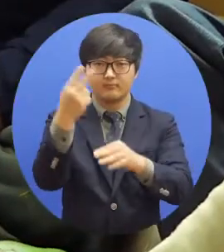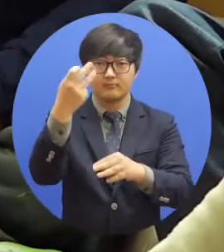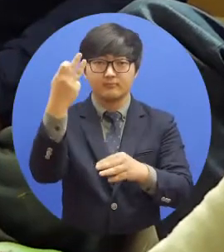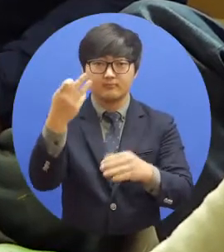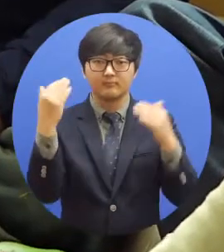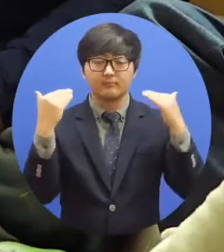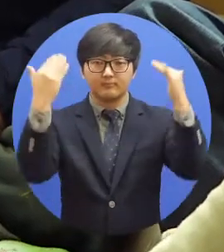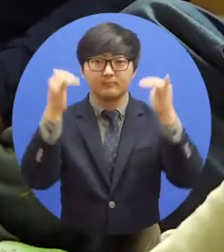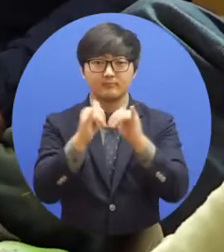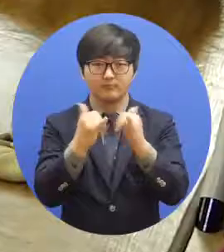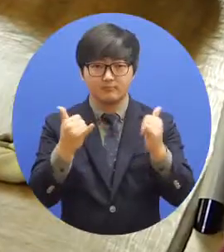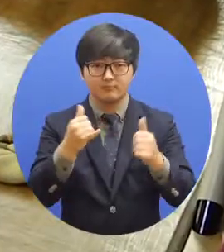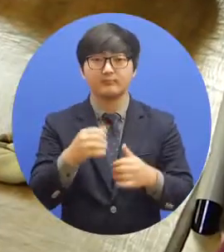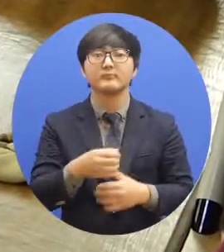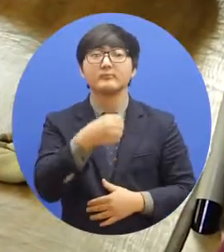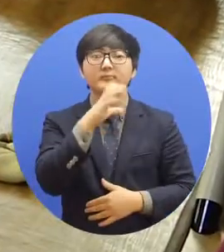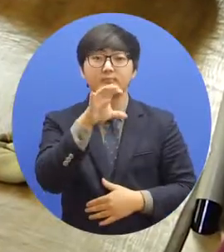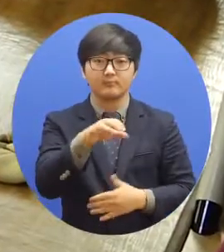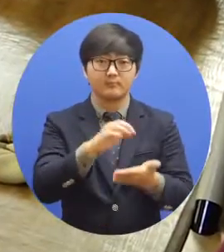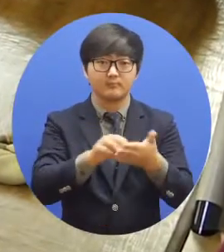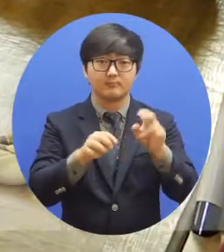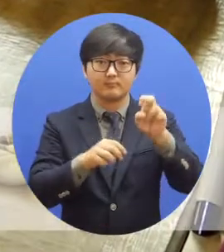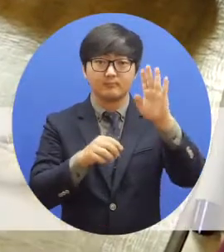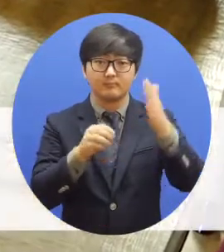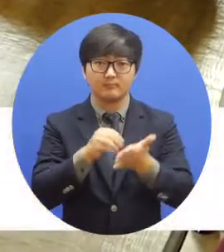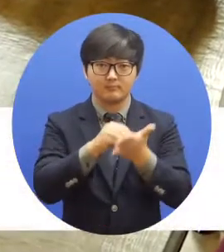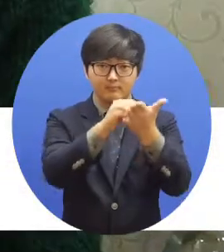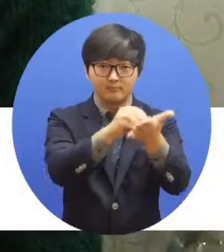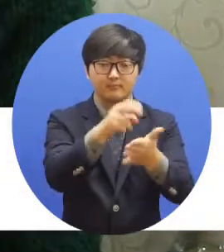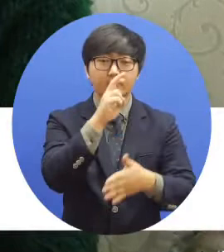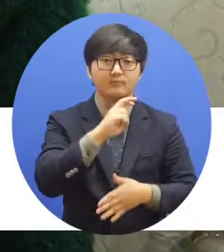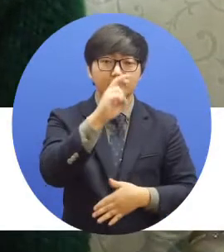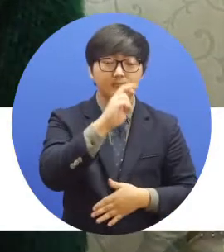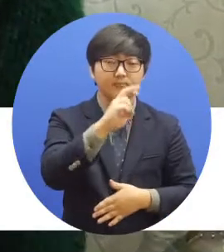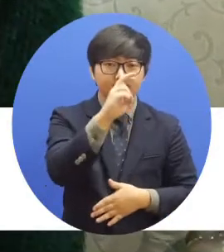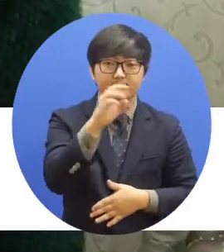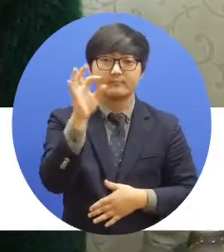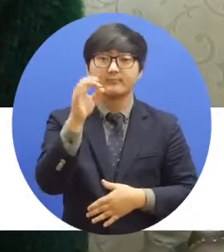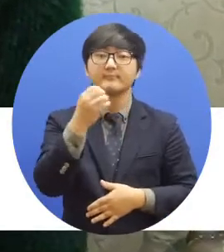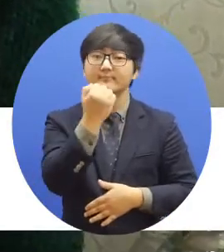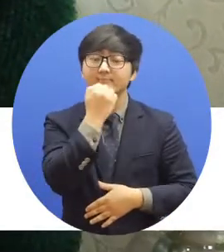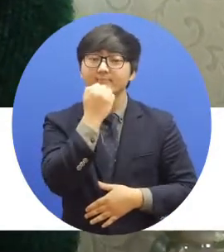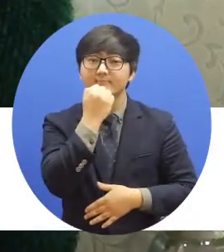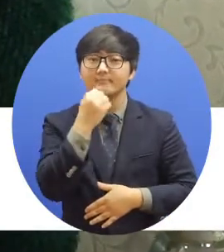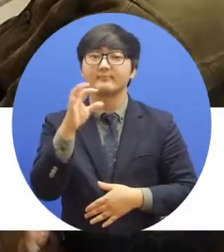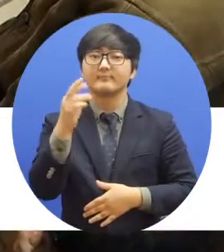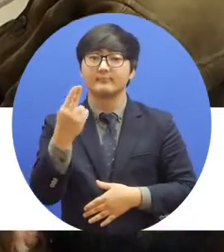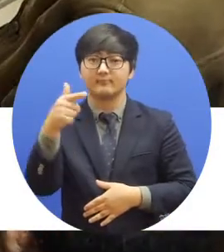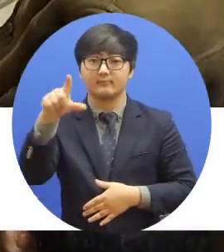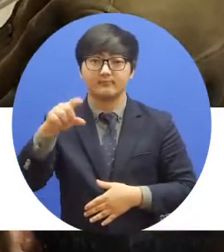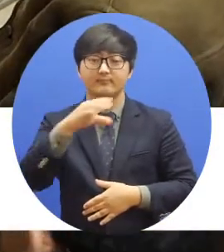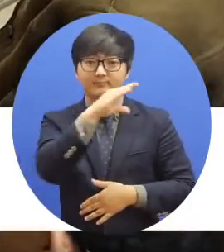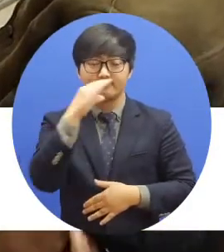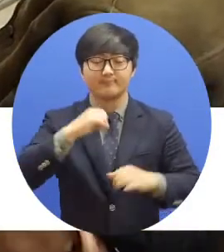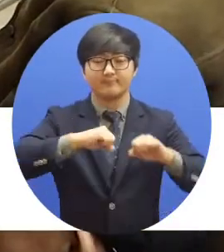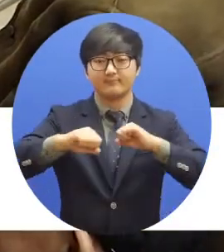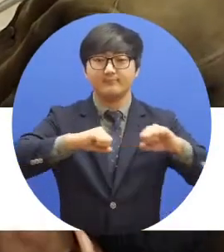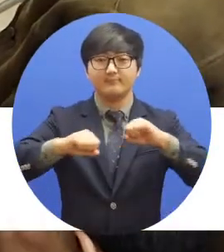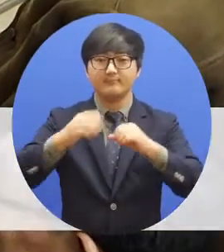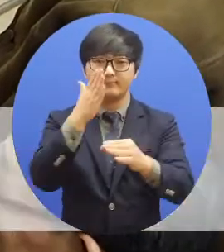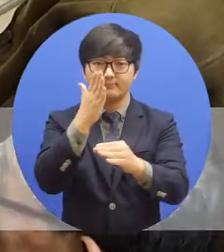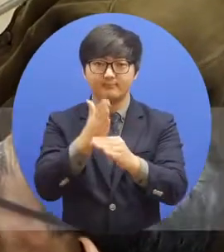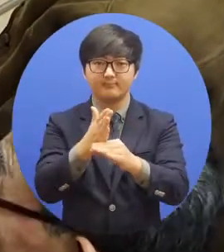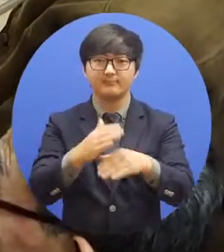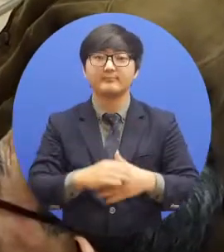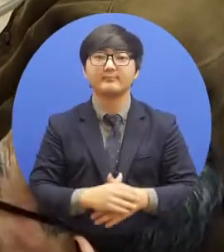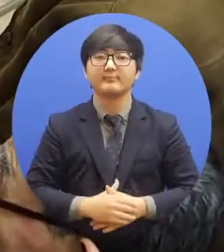2,013명의 어르신들이 24개 경로당에 가입해 노래교실, 웃음치료, 요가 등 건전한 여가활동을